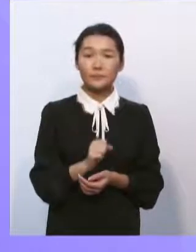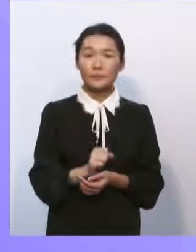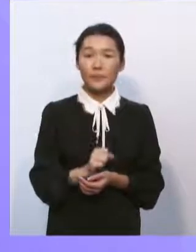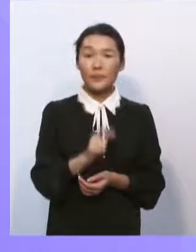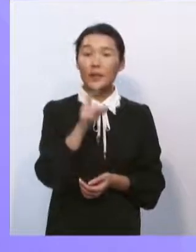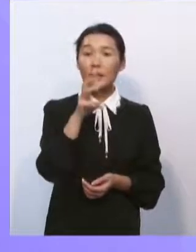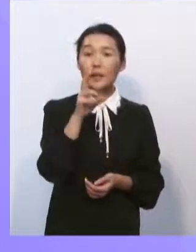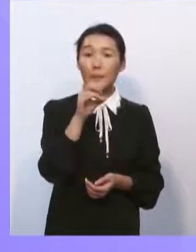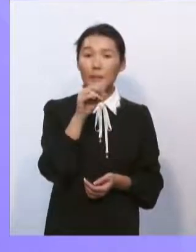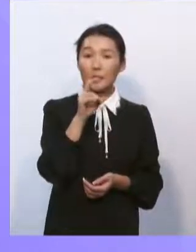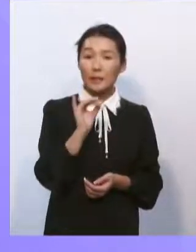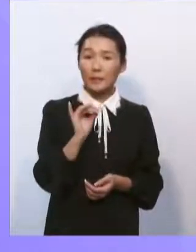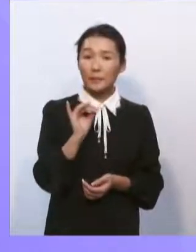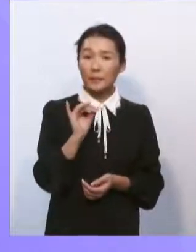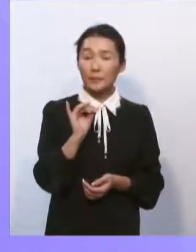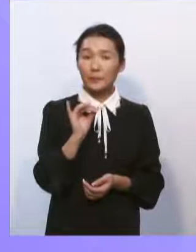Эмнени?